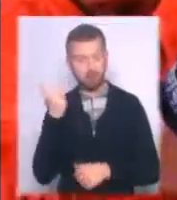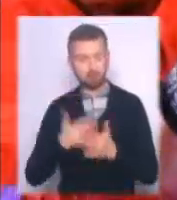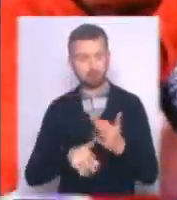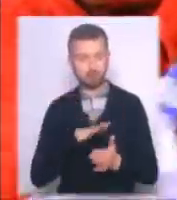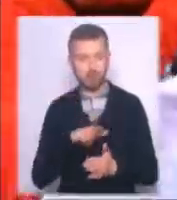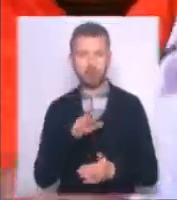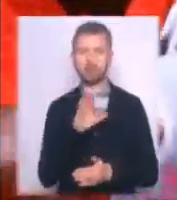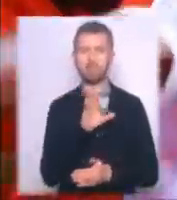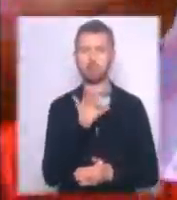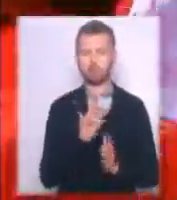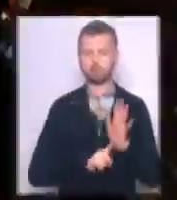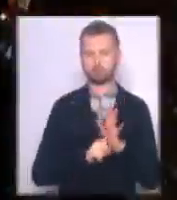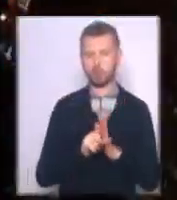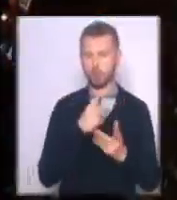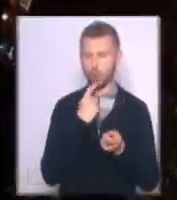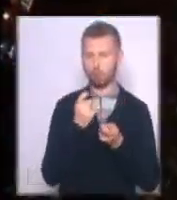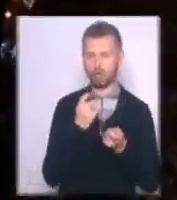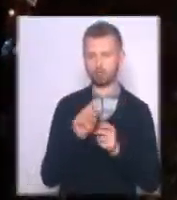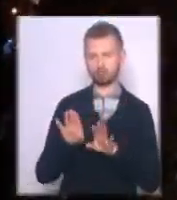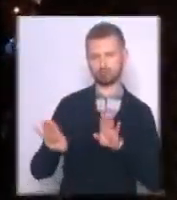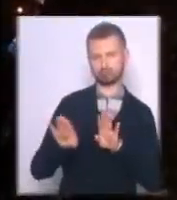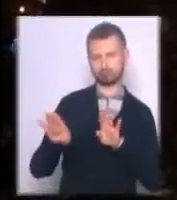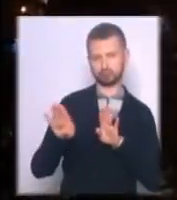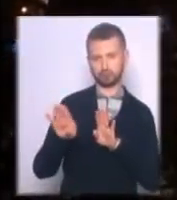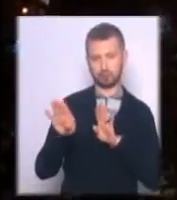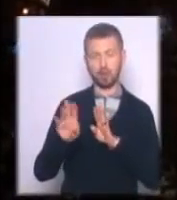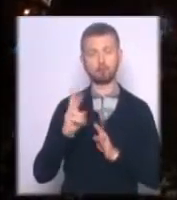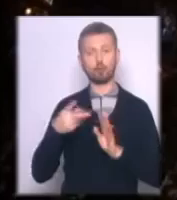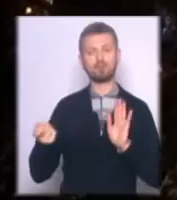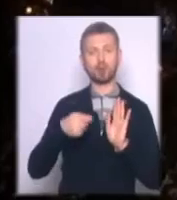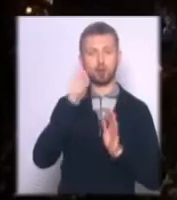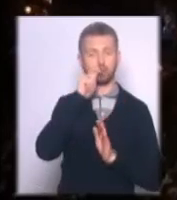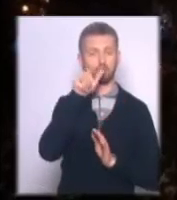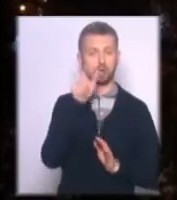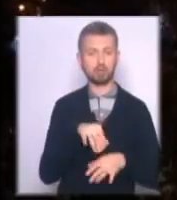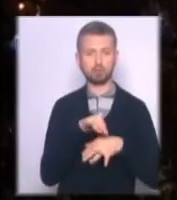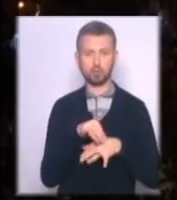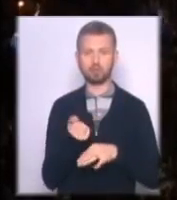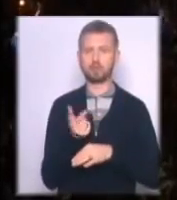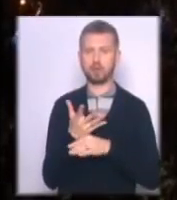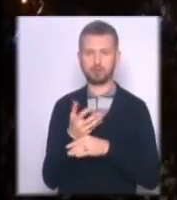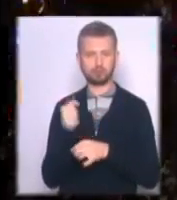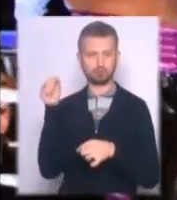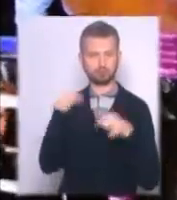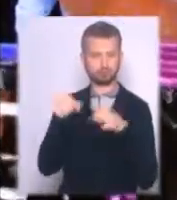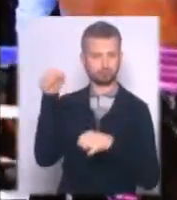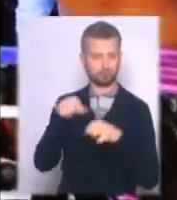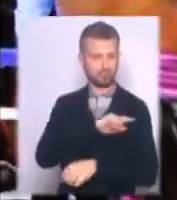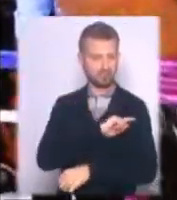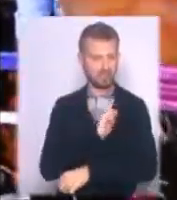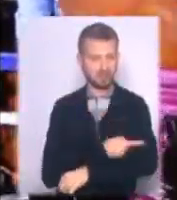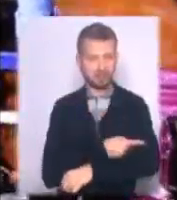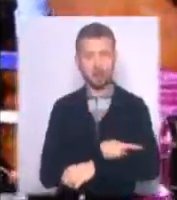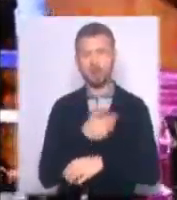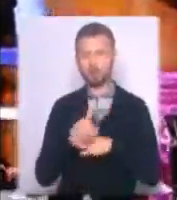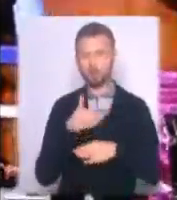намагаючись утримувати американця на дальній дистанції. Вже у другому раунді українець провів серію з кількох міцних ударів, поступово